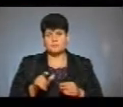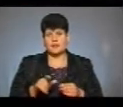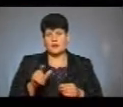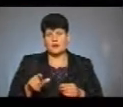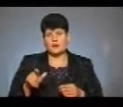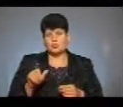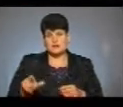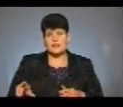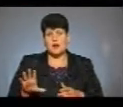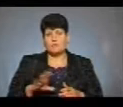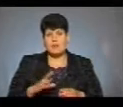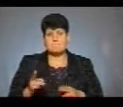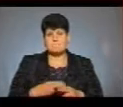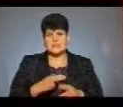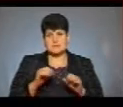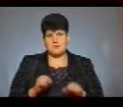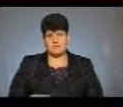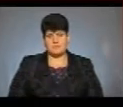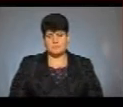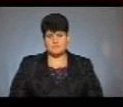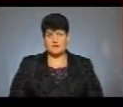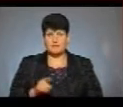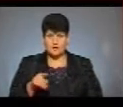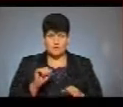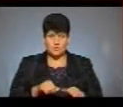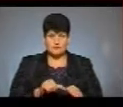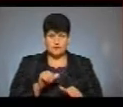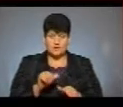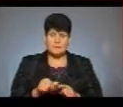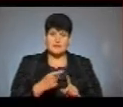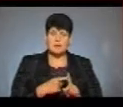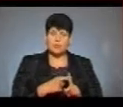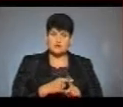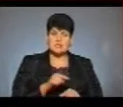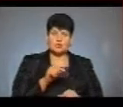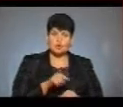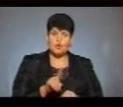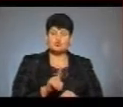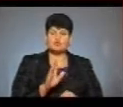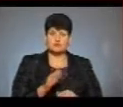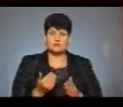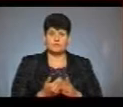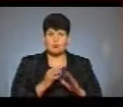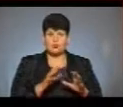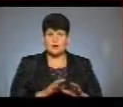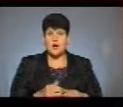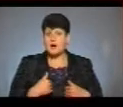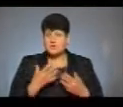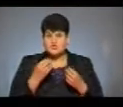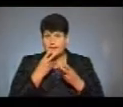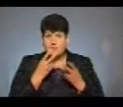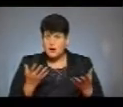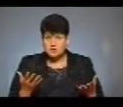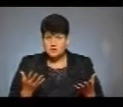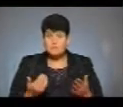повністю безправна. Все ж таки, чи ви можете виокремити плюси того, що буде цей новий кодекс? А ми його ще й не бачили.